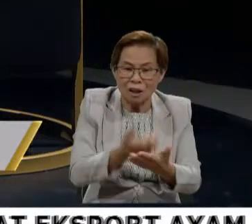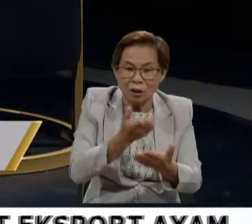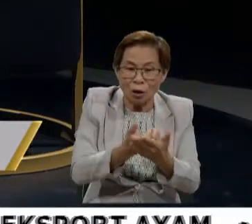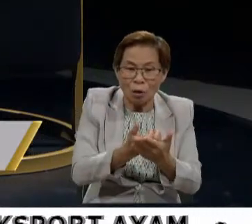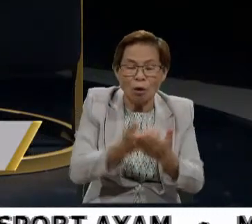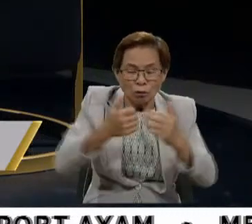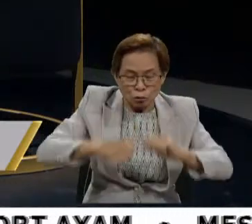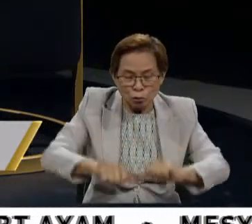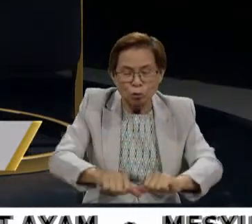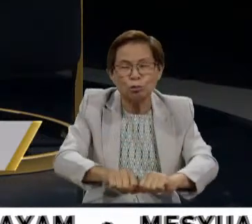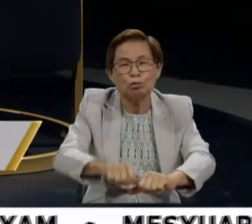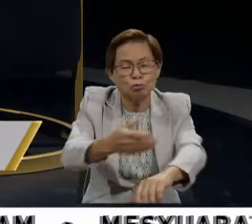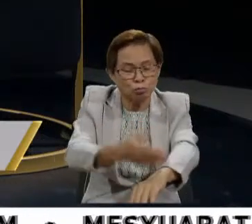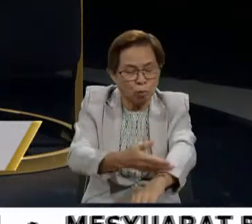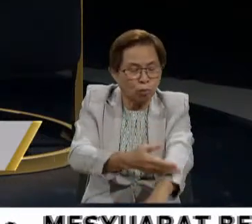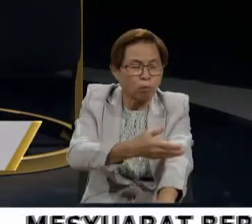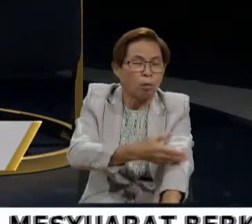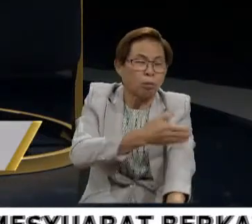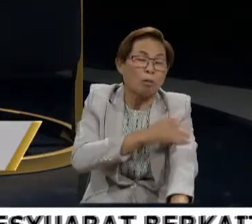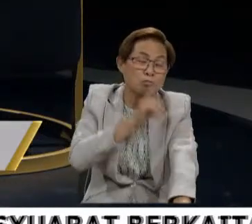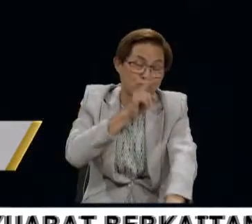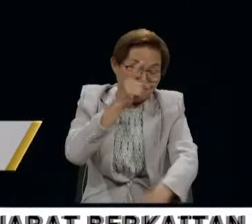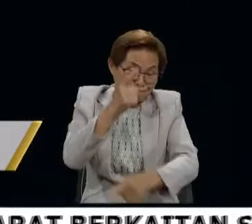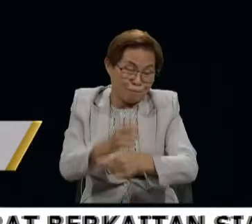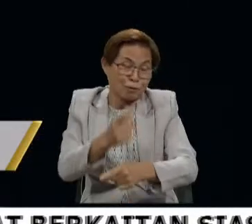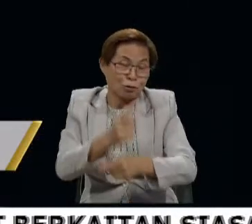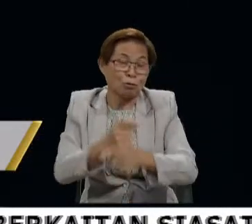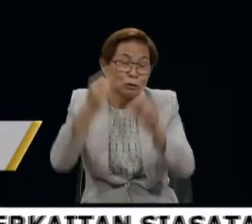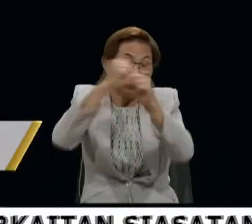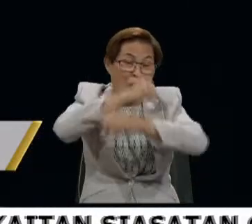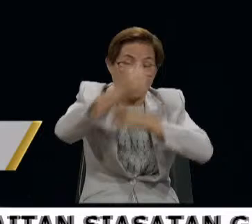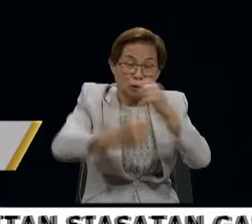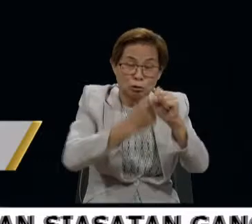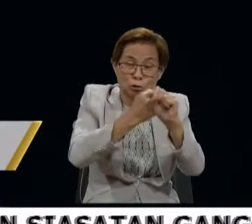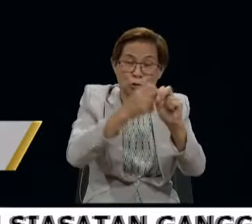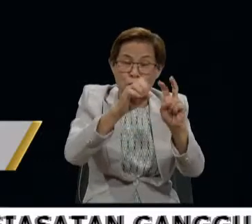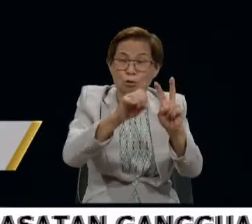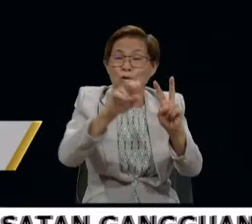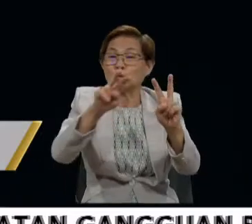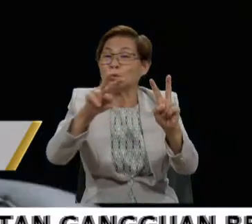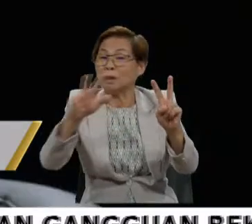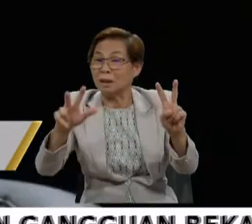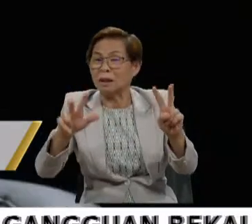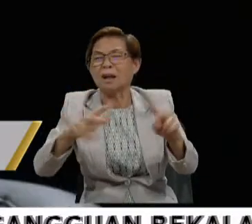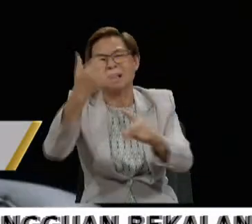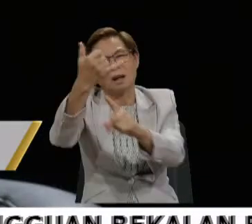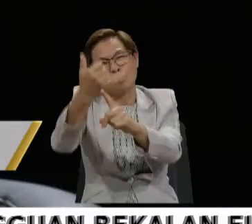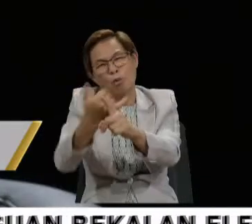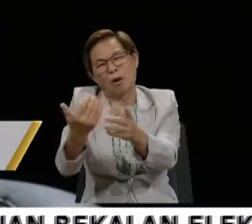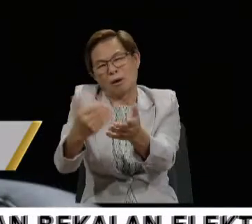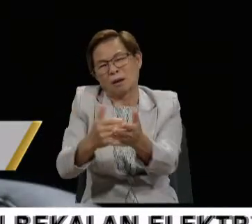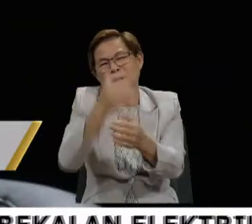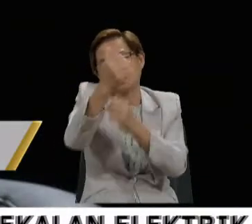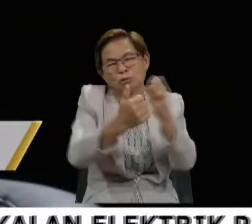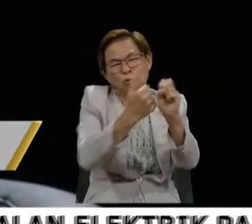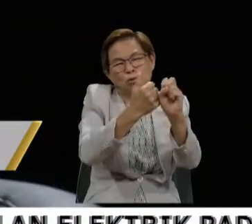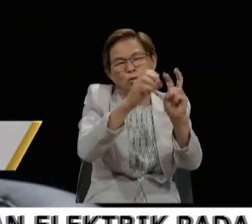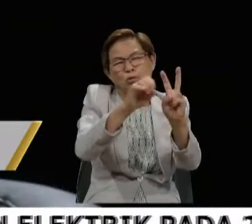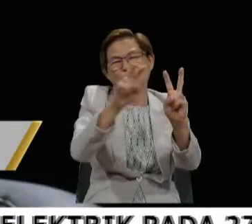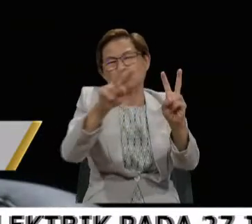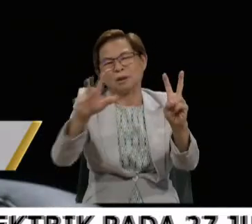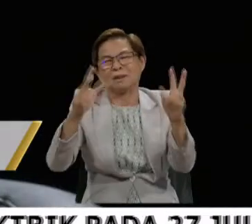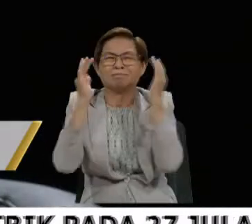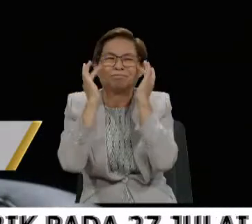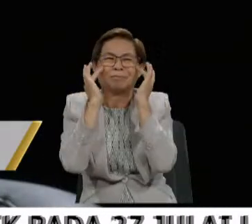kita terus mengembang tetapi memang betul cabaran tahun depan kita tak tahu en tahun enam bulan lagi ya tahun 2023 tapi